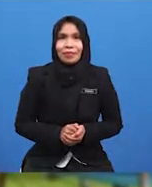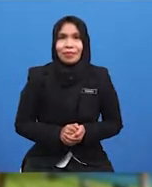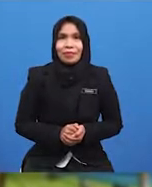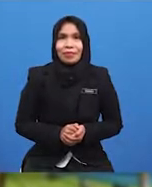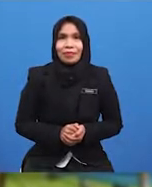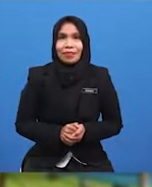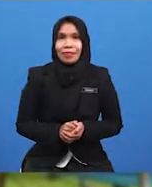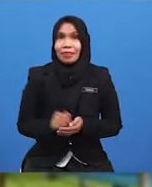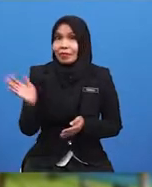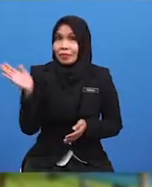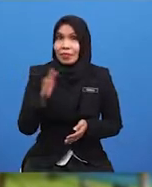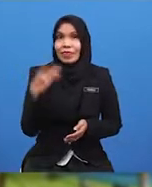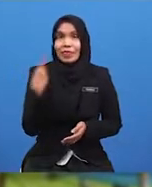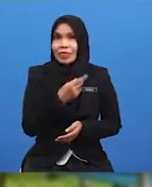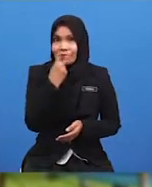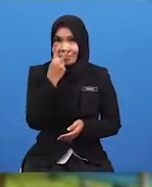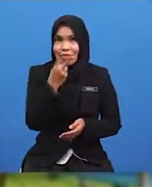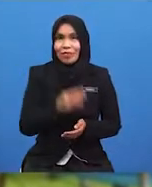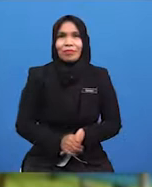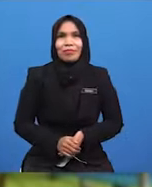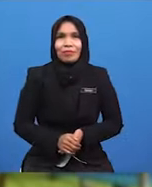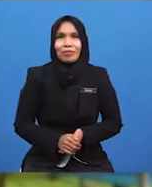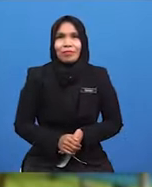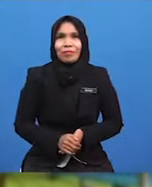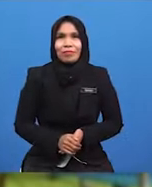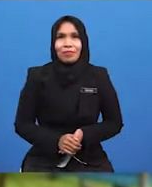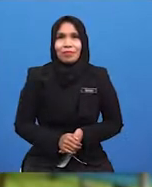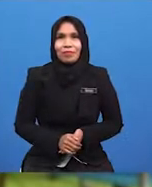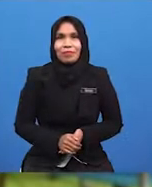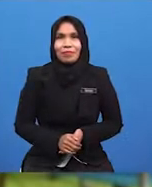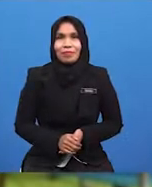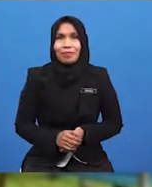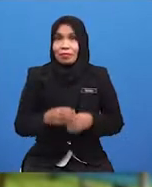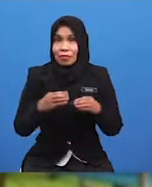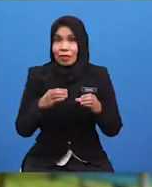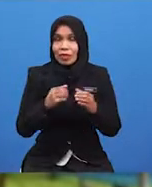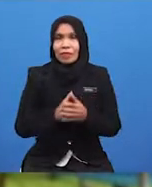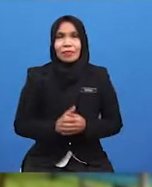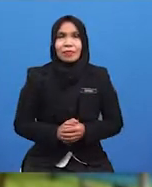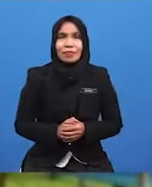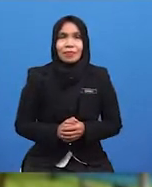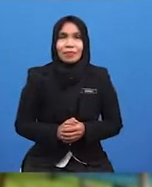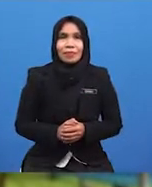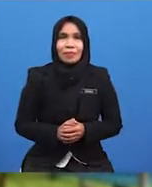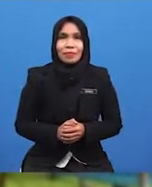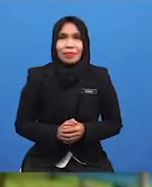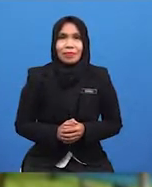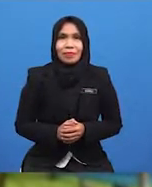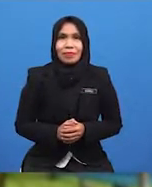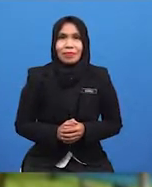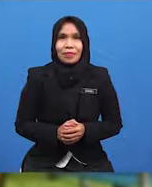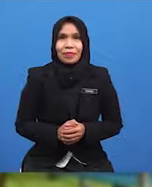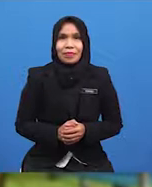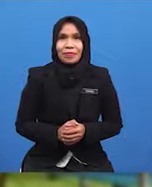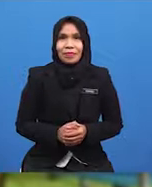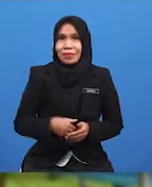mari kita lihat beberapa contoh cara menghormati diri sendiri mimi